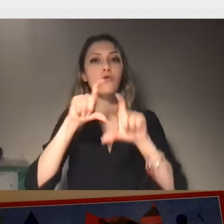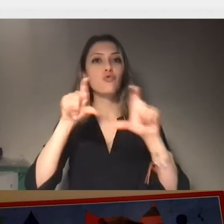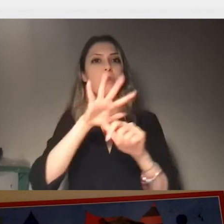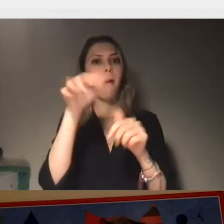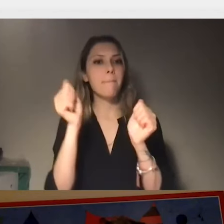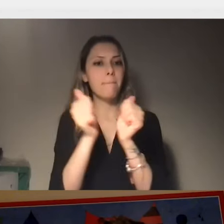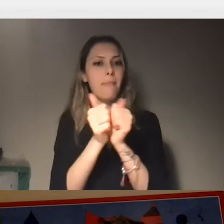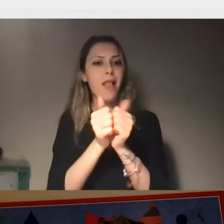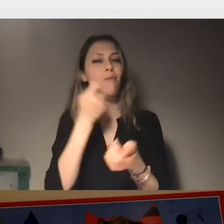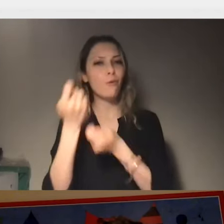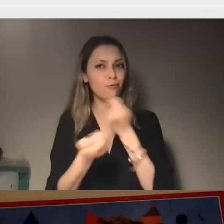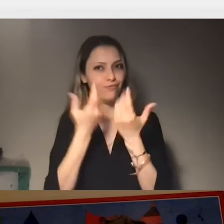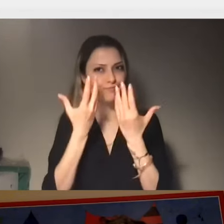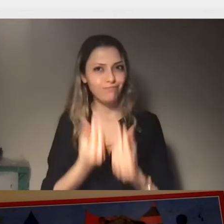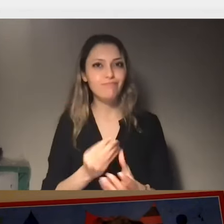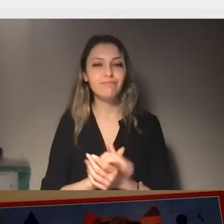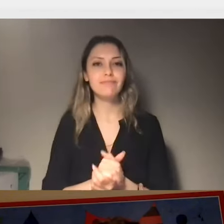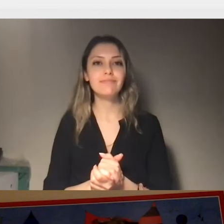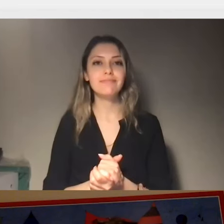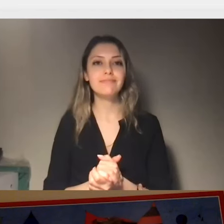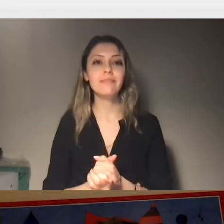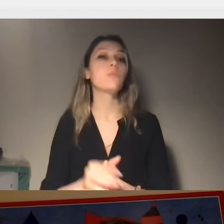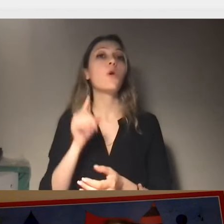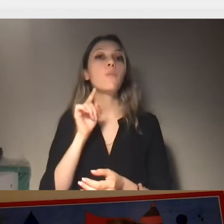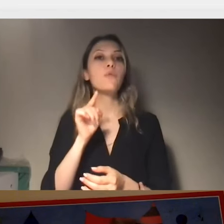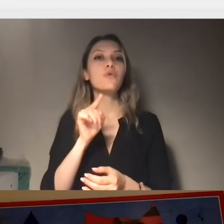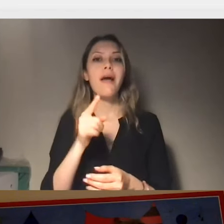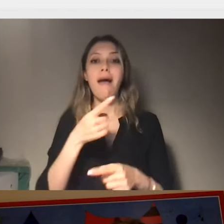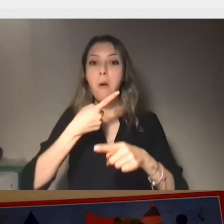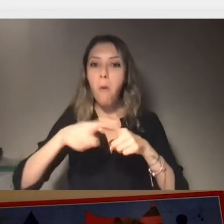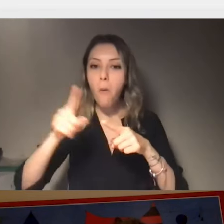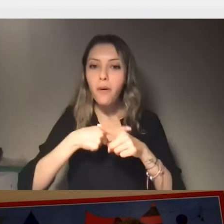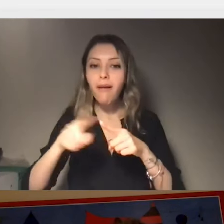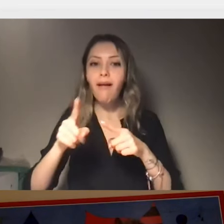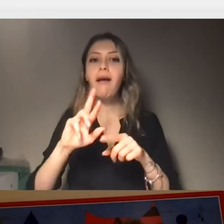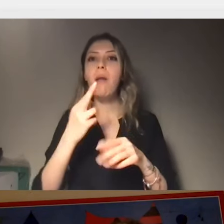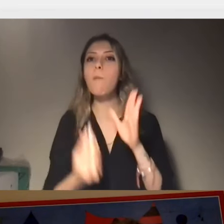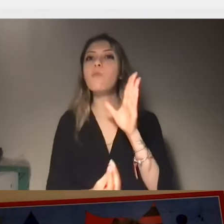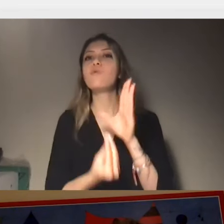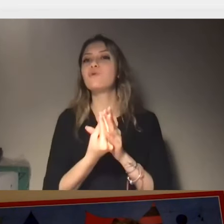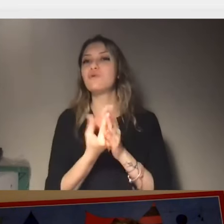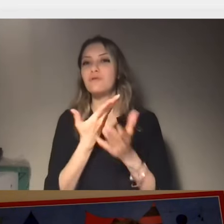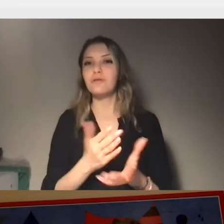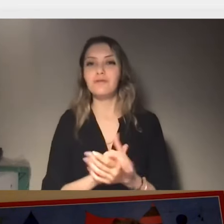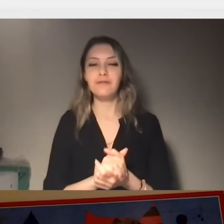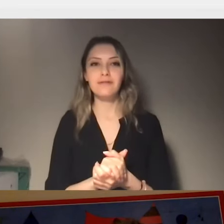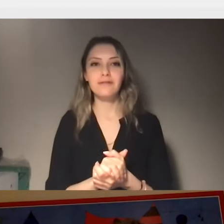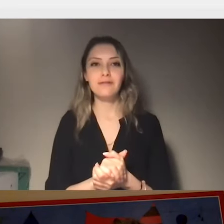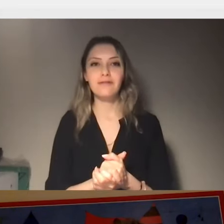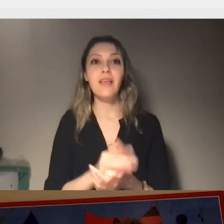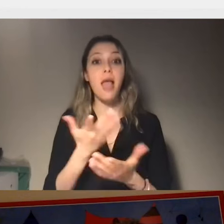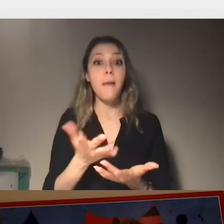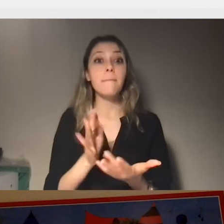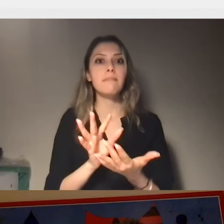çalıştık. Hem bir kolektif rapor çıktı hem bireysel